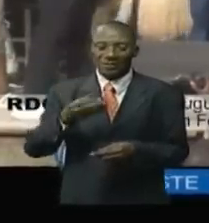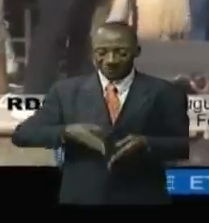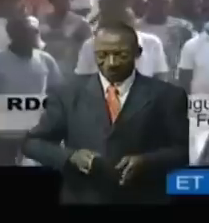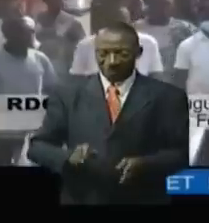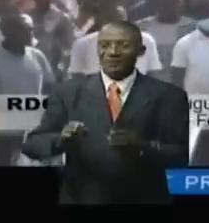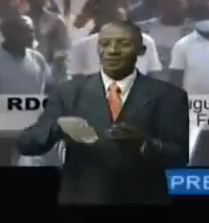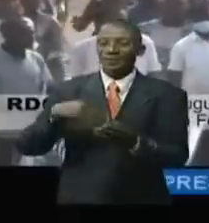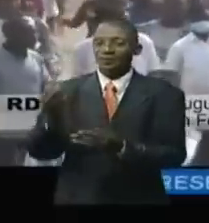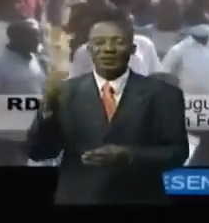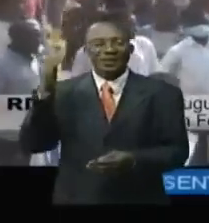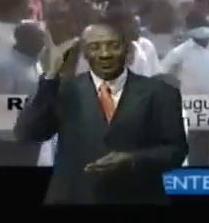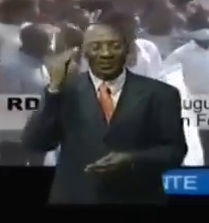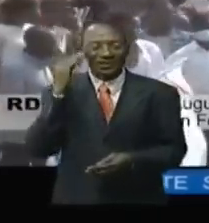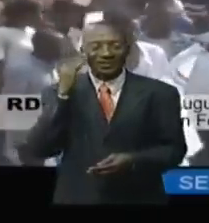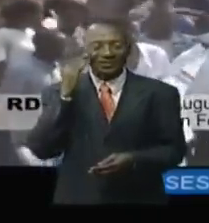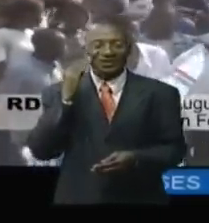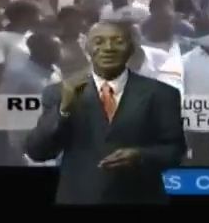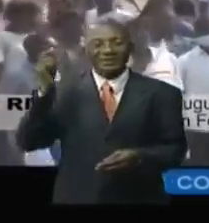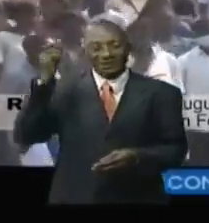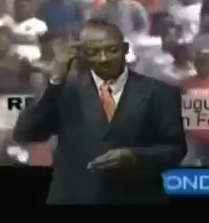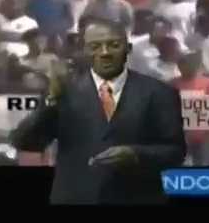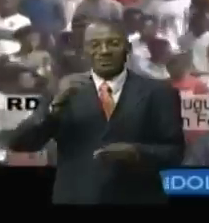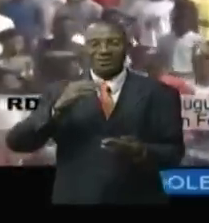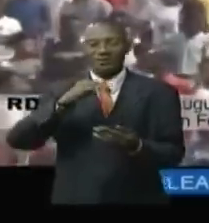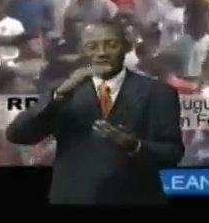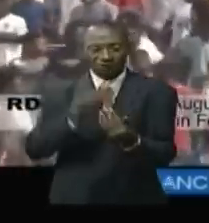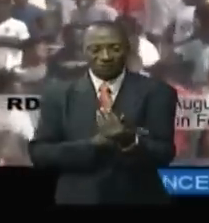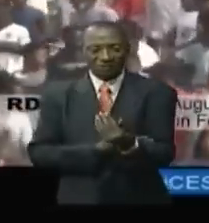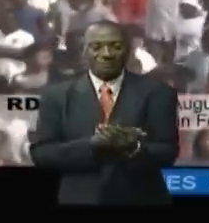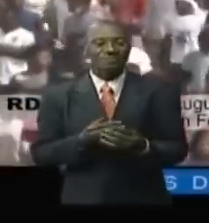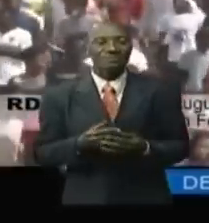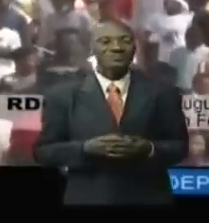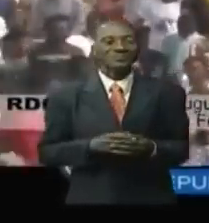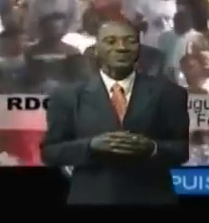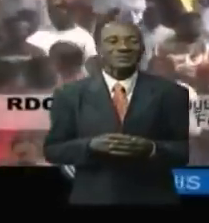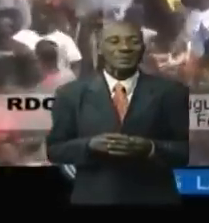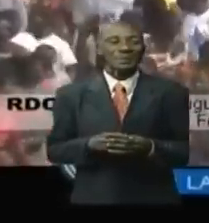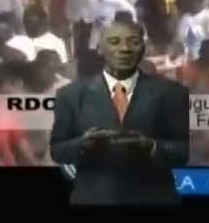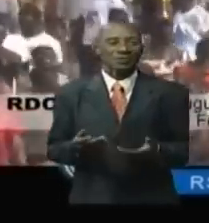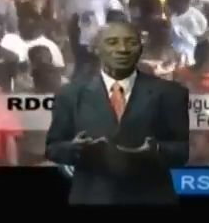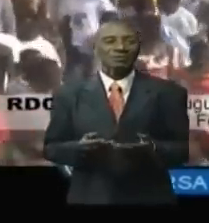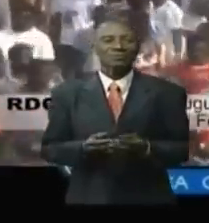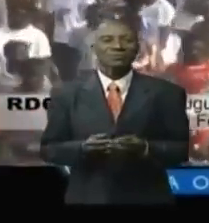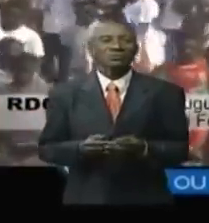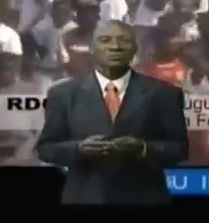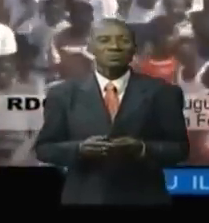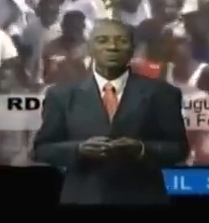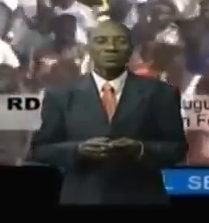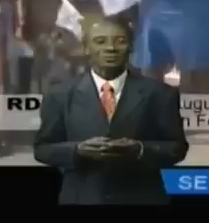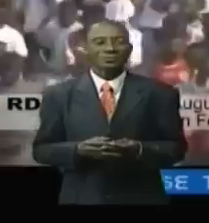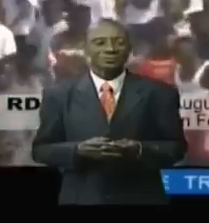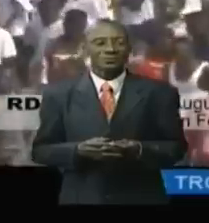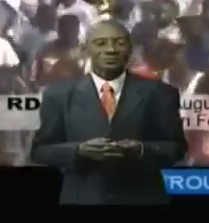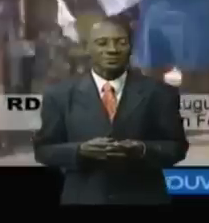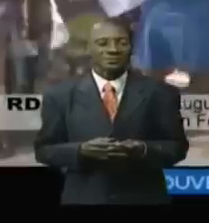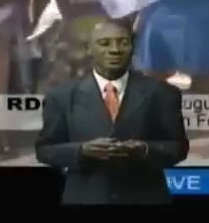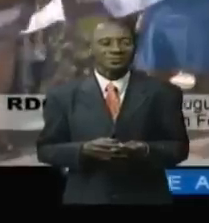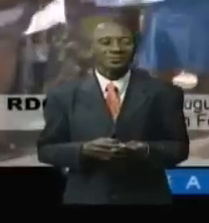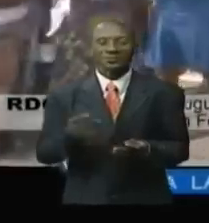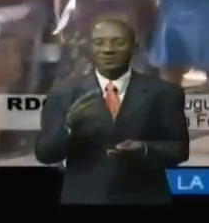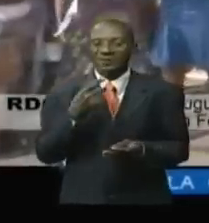militants de l'IDPS Kibasa s'est fait grandement remarquable. Ces derniers sont venus honorer leur autorité morale. Mais malgré ça, la moni